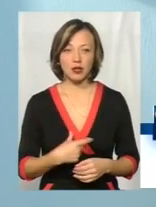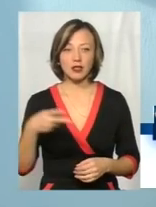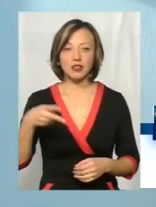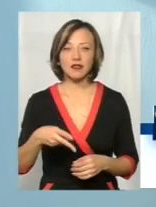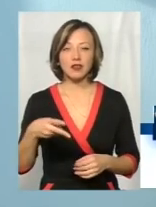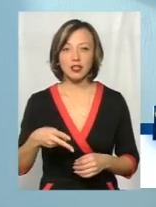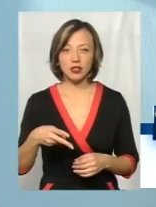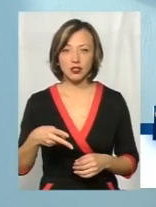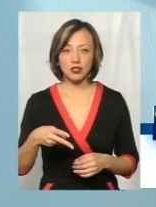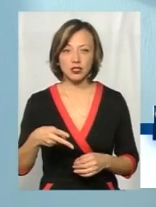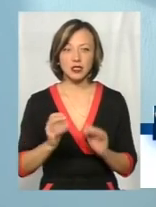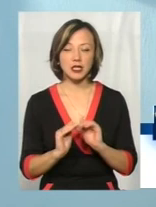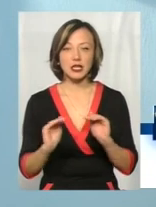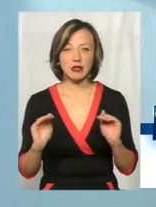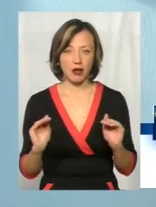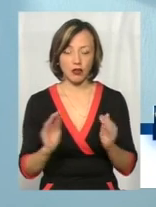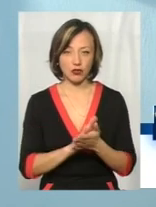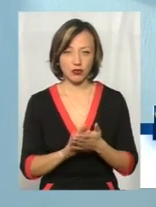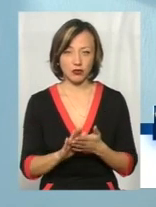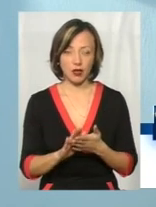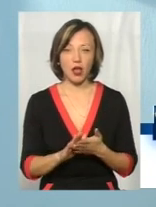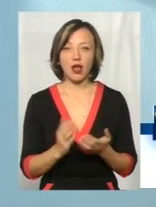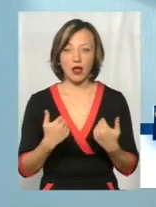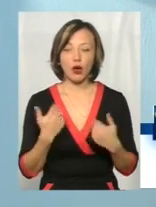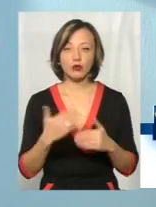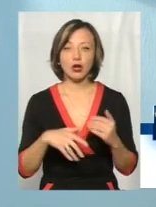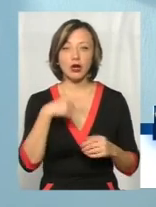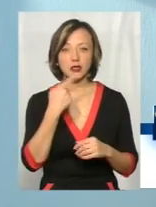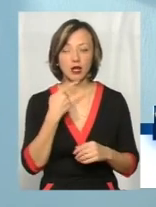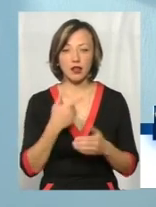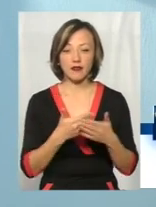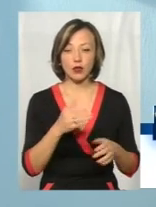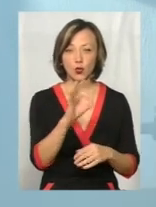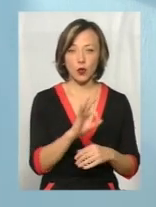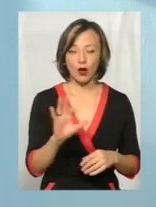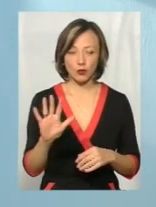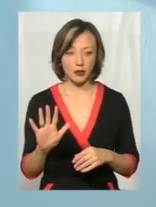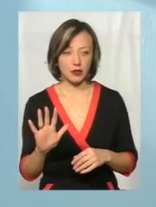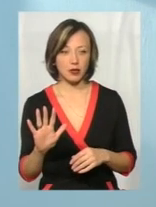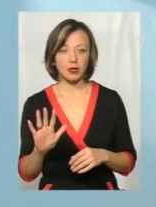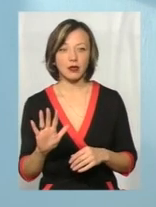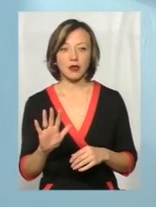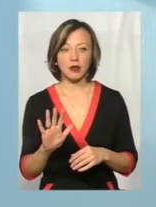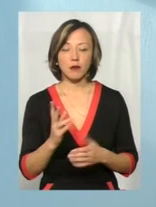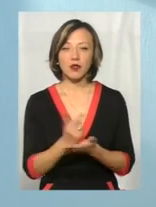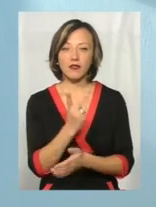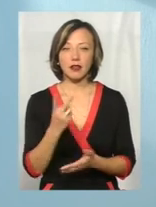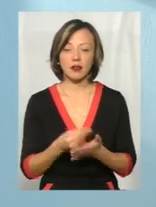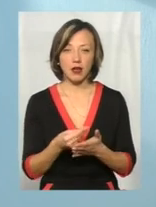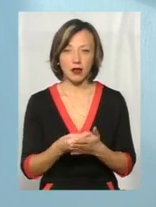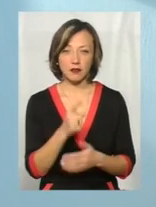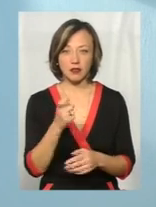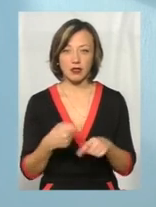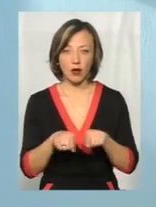тисячі ну, виключно дітей. Хоча, як я вже казала, від 0 до 5 там буде йти майже подвійний тариф за